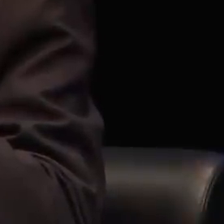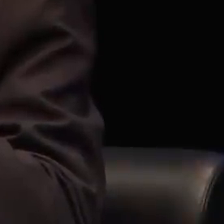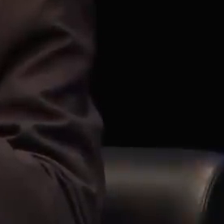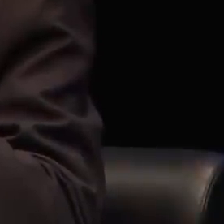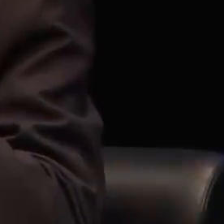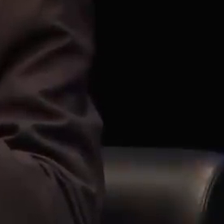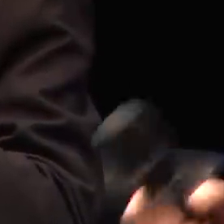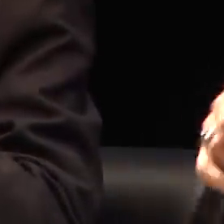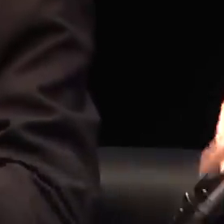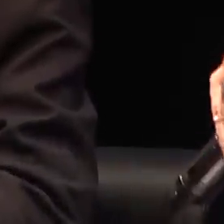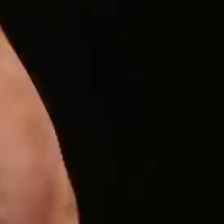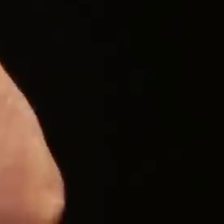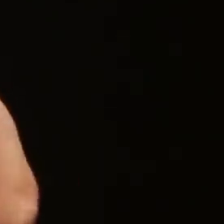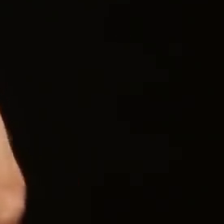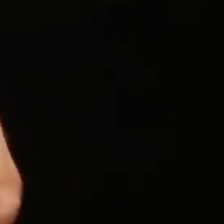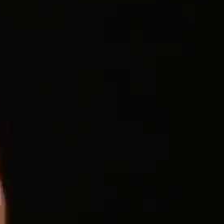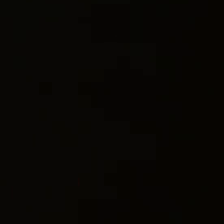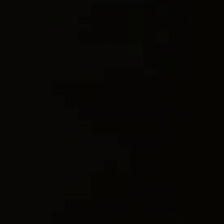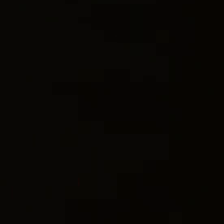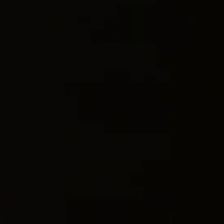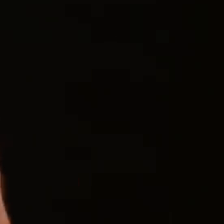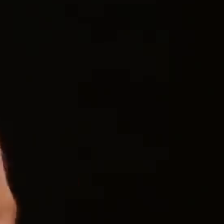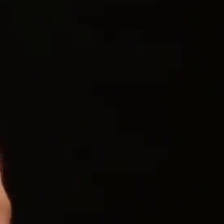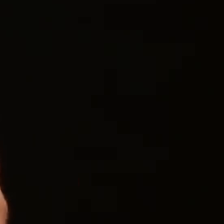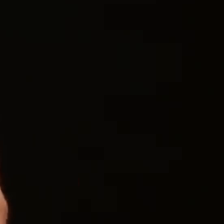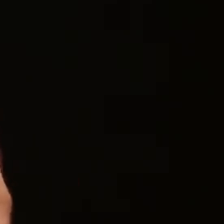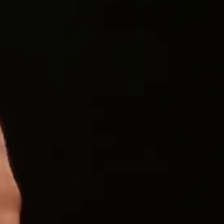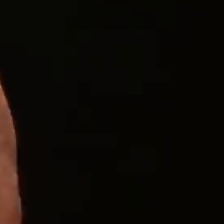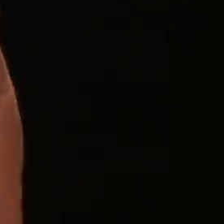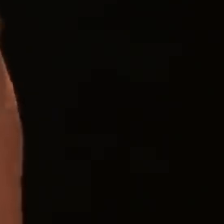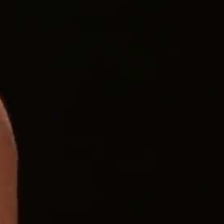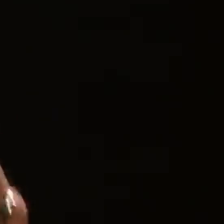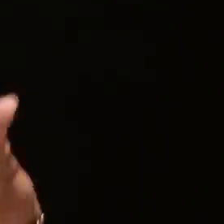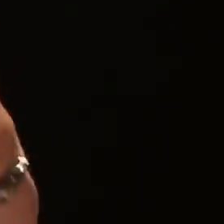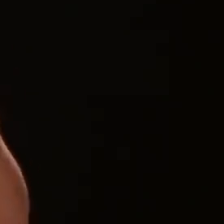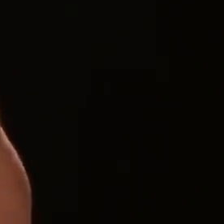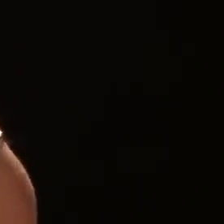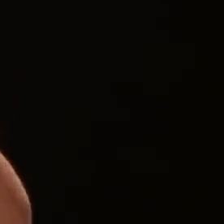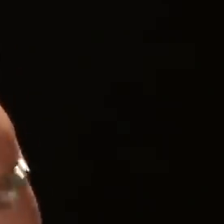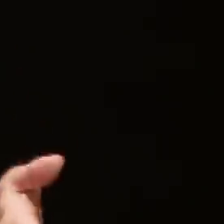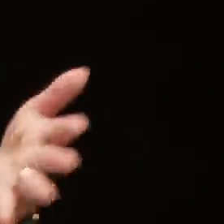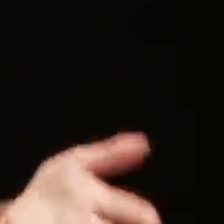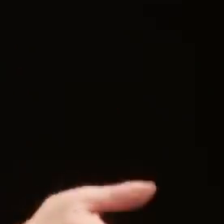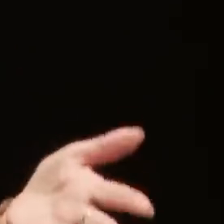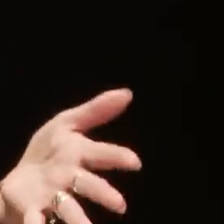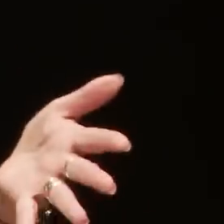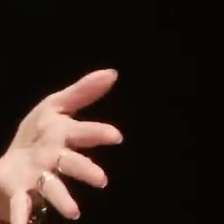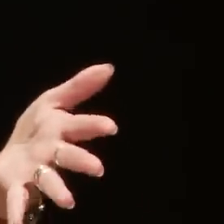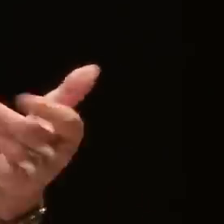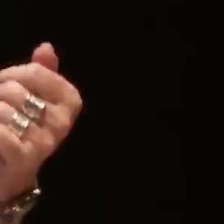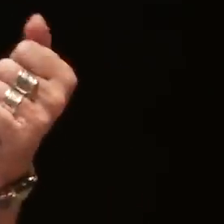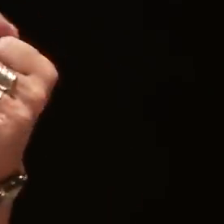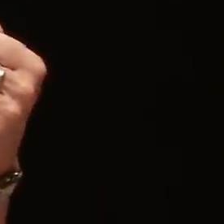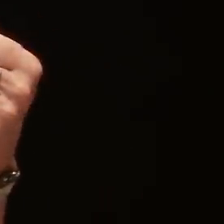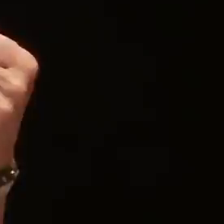maintenant une douzaine d'années. Alors, est-ce qu'on peut résumer cela en disant que la médecine du sport prend en charge les pathologies des sportifs, amateurs et